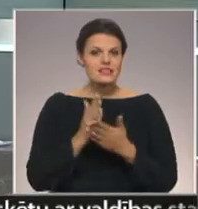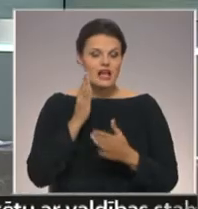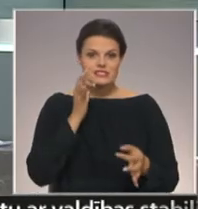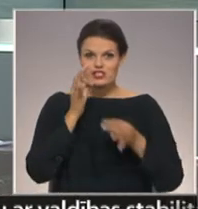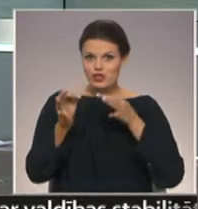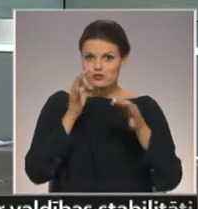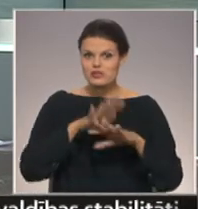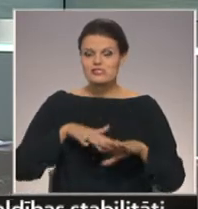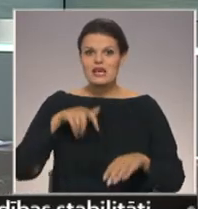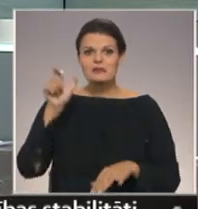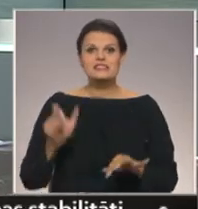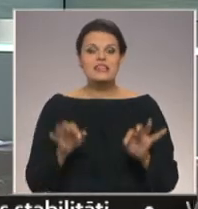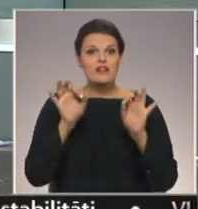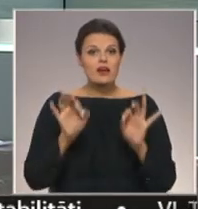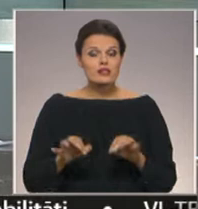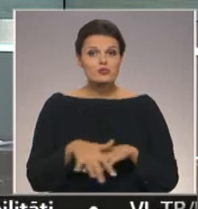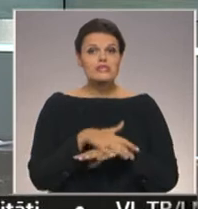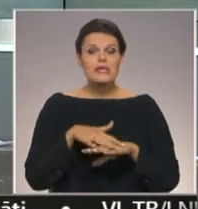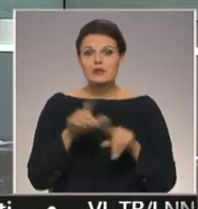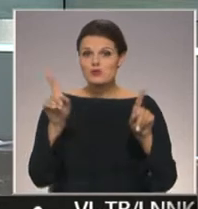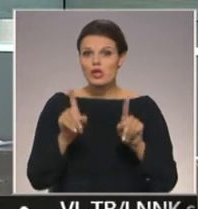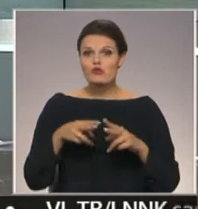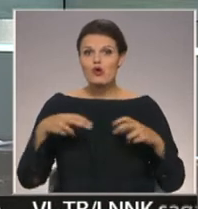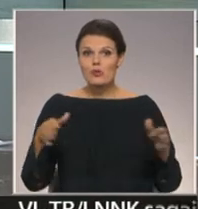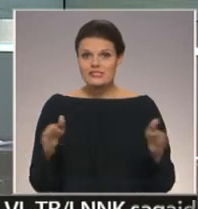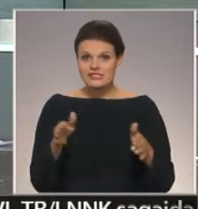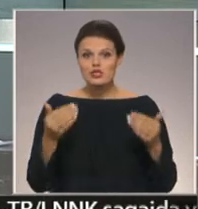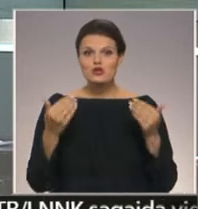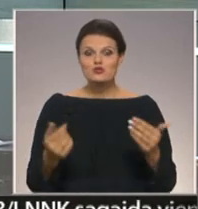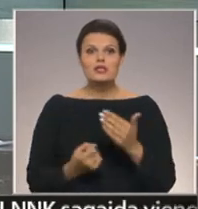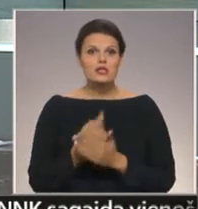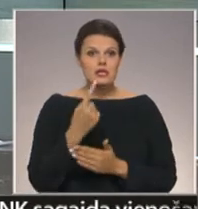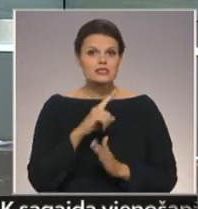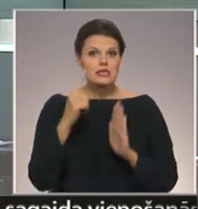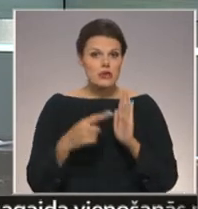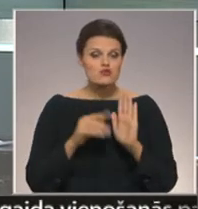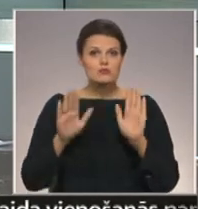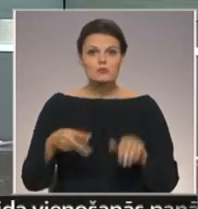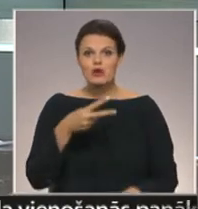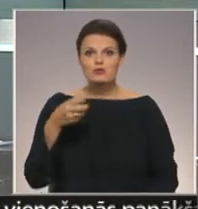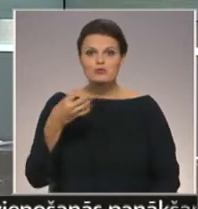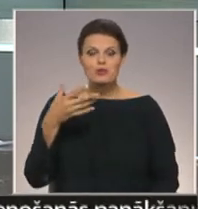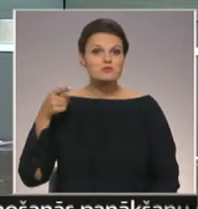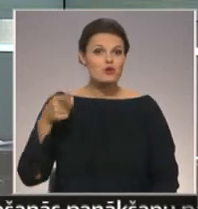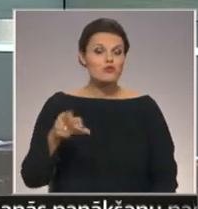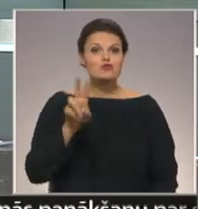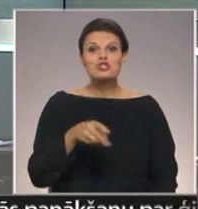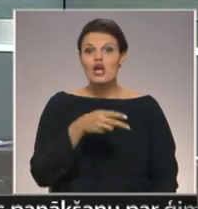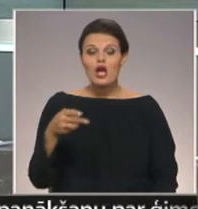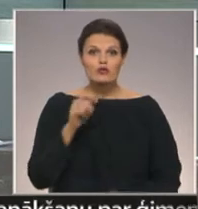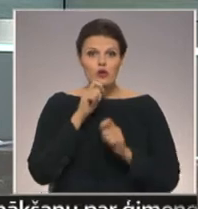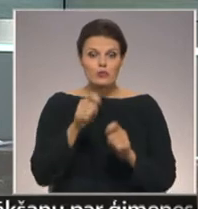Asas diskusijas Saeimas cilvēktiesību un sabiedrisko lietu komisijas sēdē šodien raisīja jautājums par 215 tūkstošu eiro